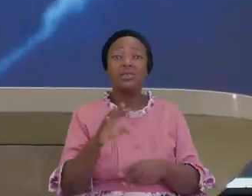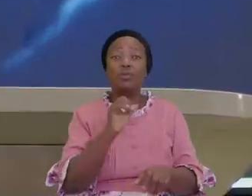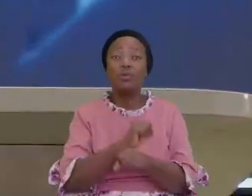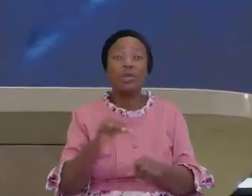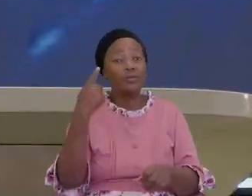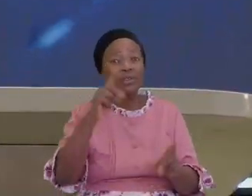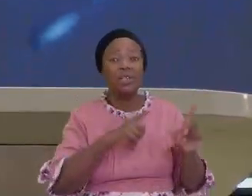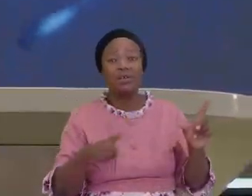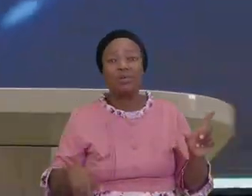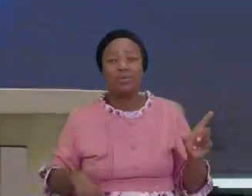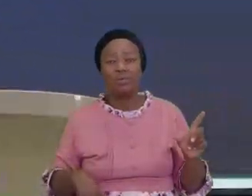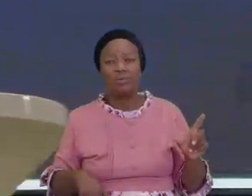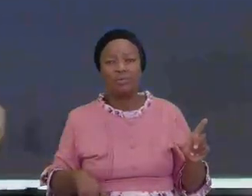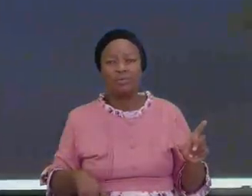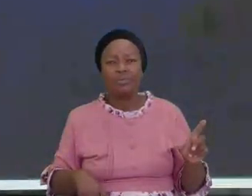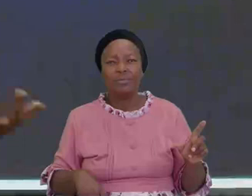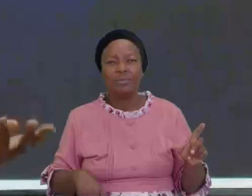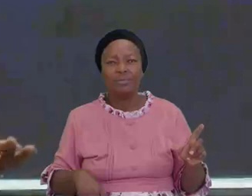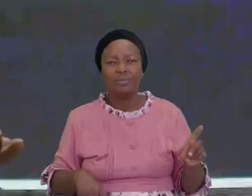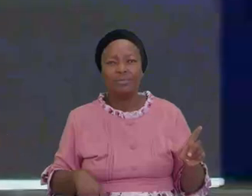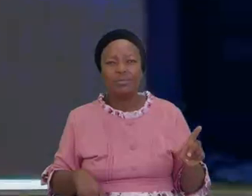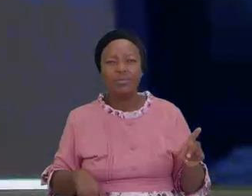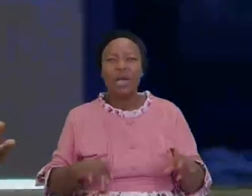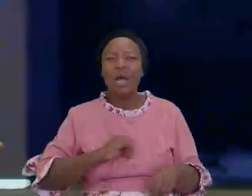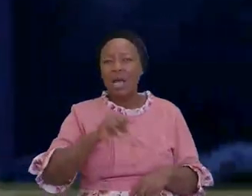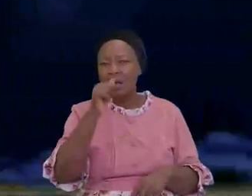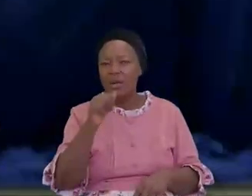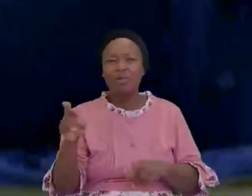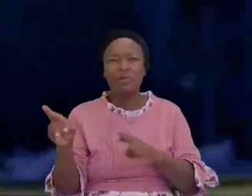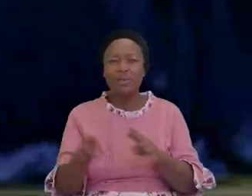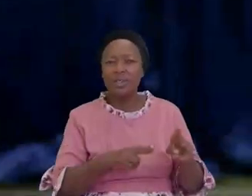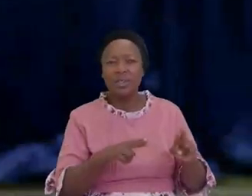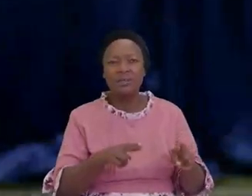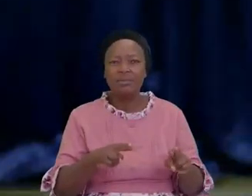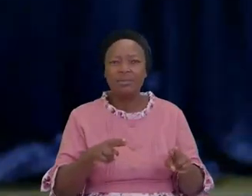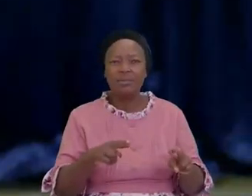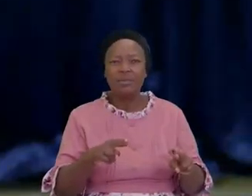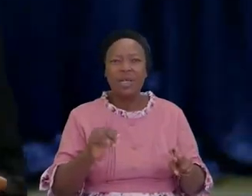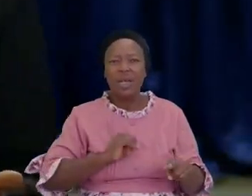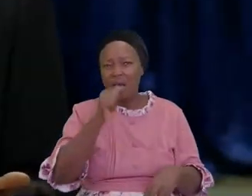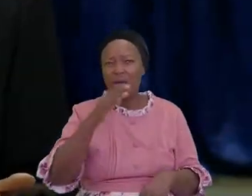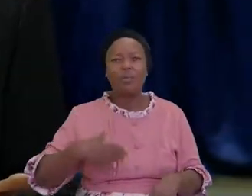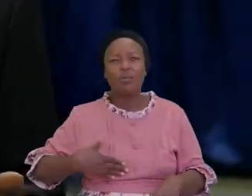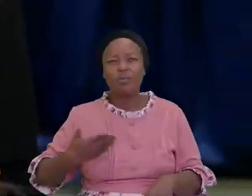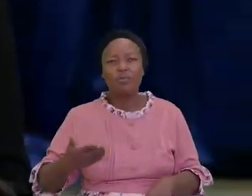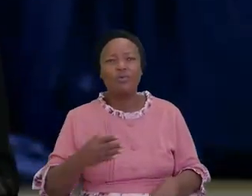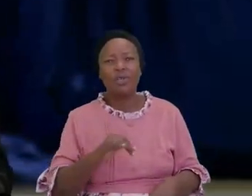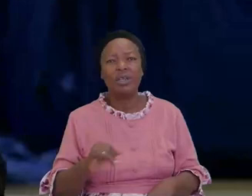en ce jour où nous œuvrons pour le Seigneur. Je suis disposé, je suis